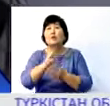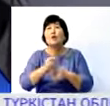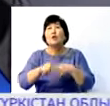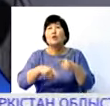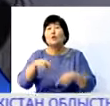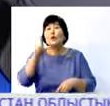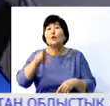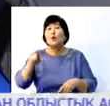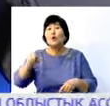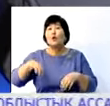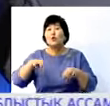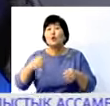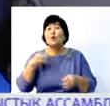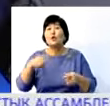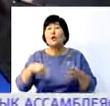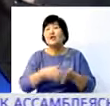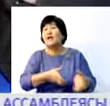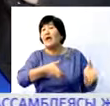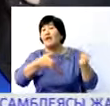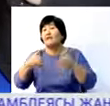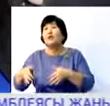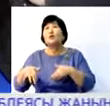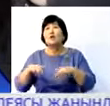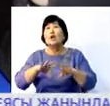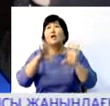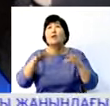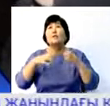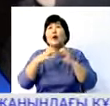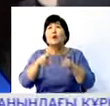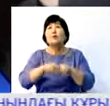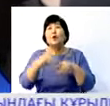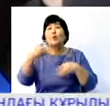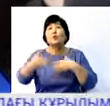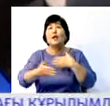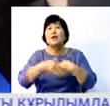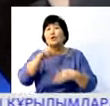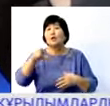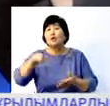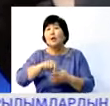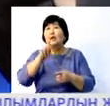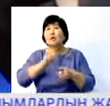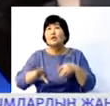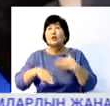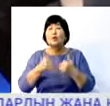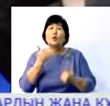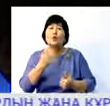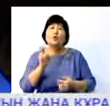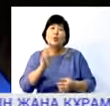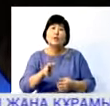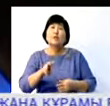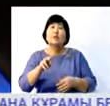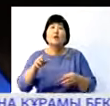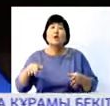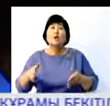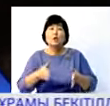соң жолаушыларды Қызылорда қаласына эвакуациялау жұмыстары жүргізілген. Жалпы автобуста 30-ға тарта жолаушы болған. Дер кезінде көмекке келген жол сақшылары